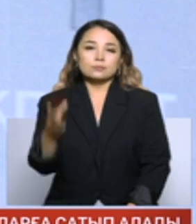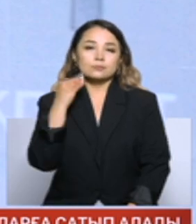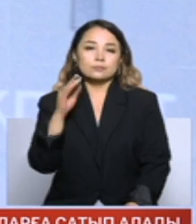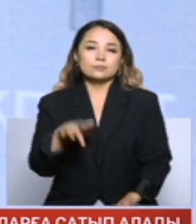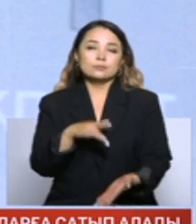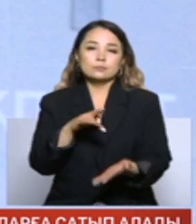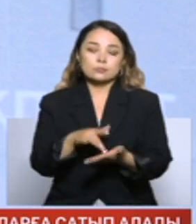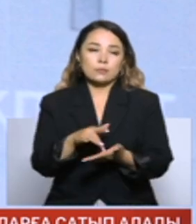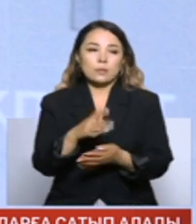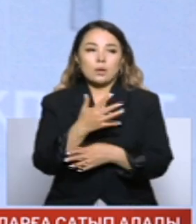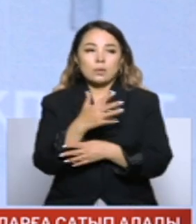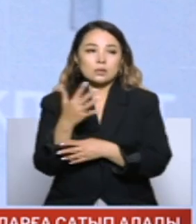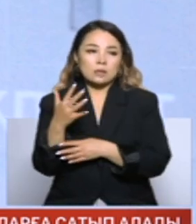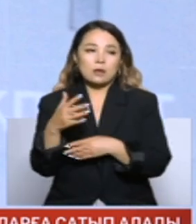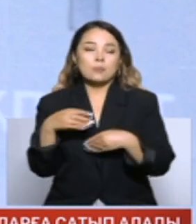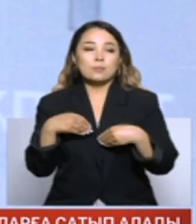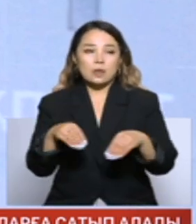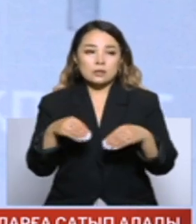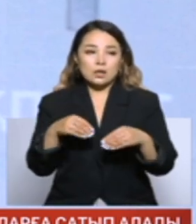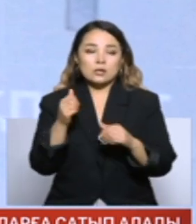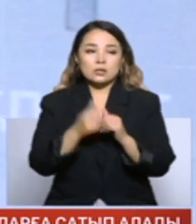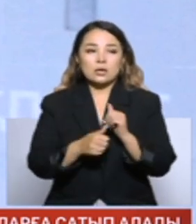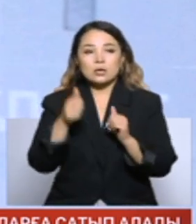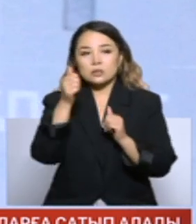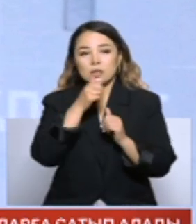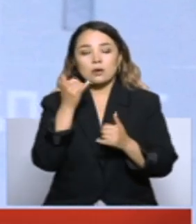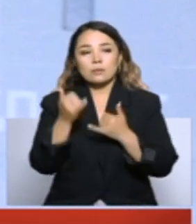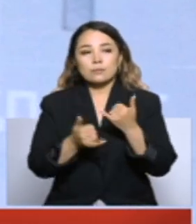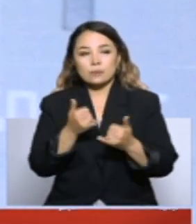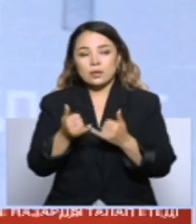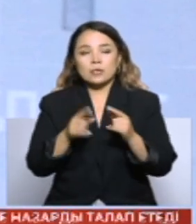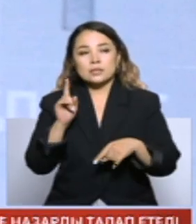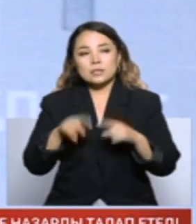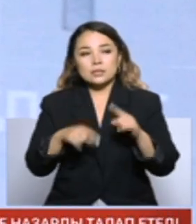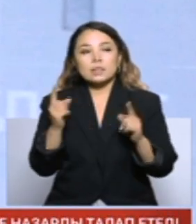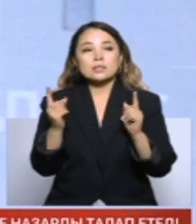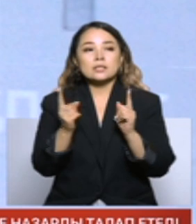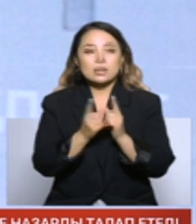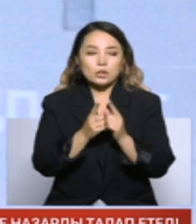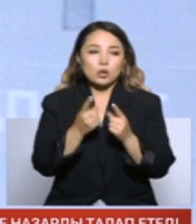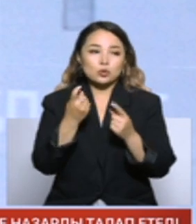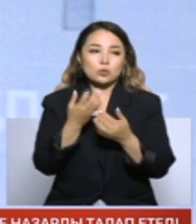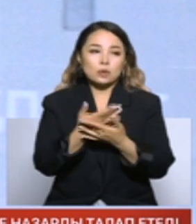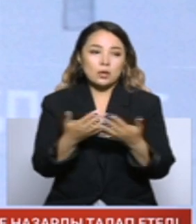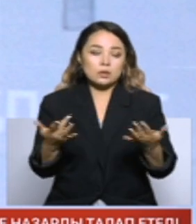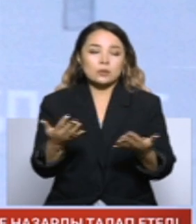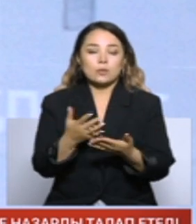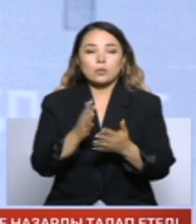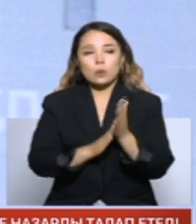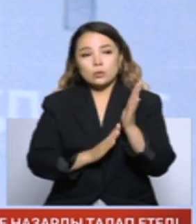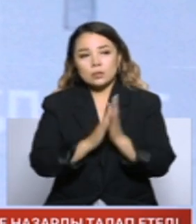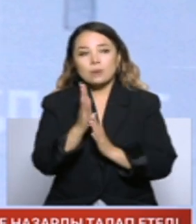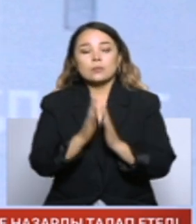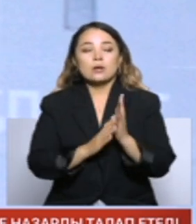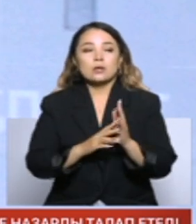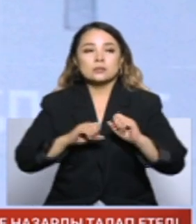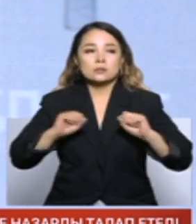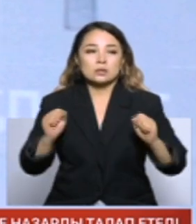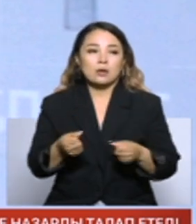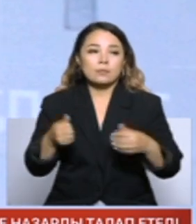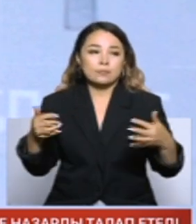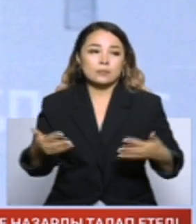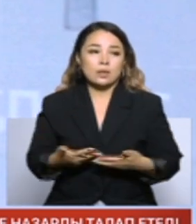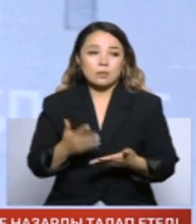Ал Алматыдағы ботаникалық бақта жылдар бойы баптап келген сирек кездесетін 100 түрлі тропикалық өсімдік бұл қыста үсіп